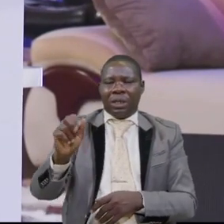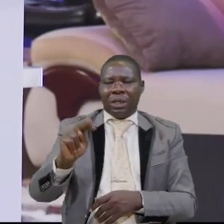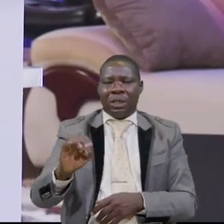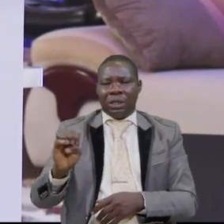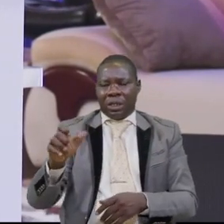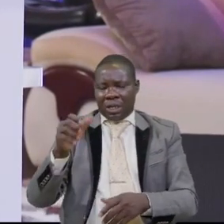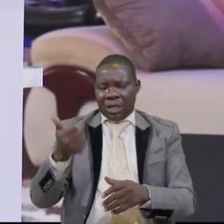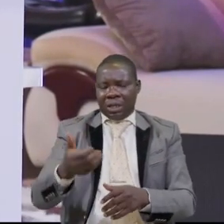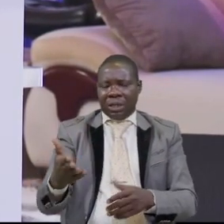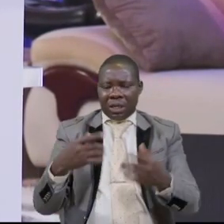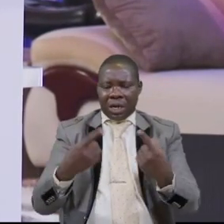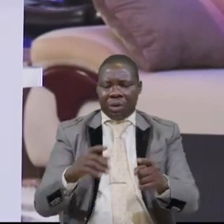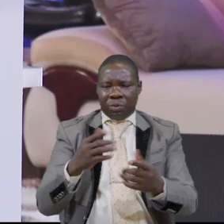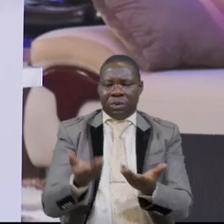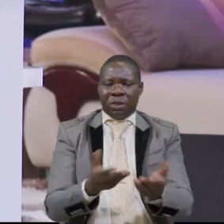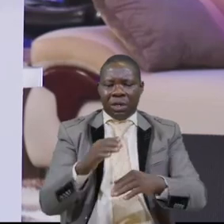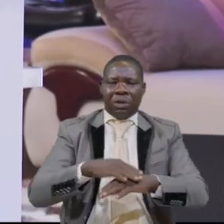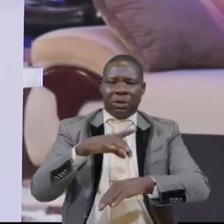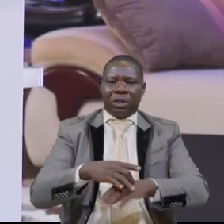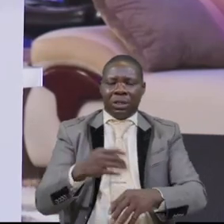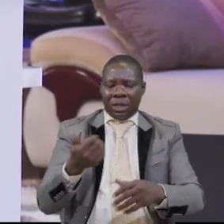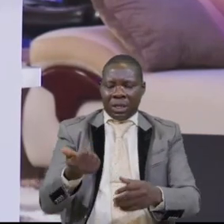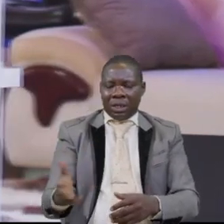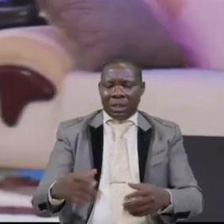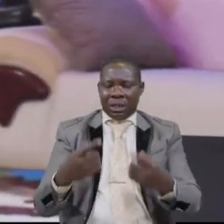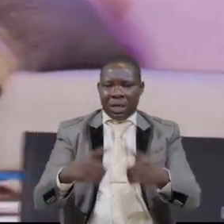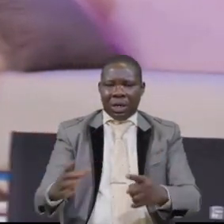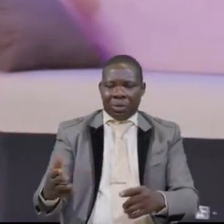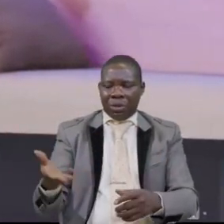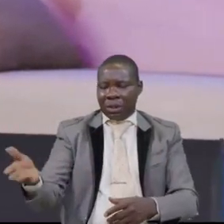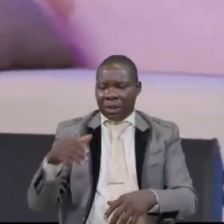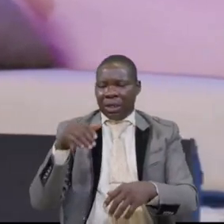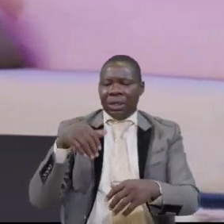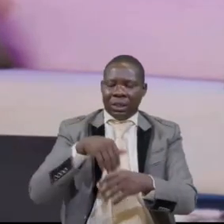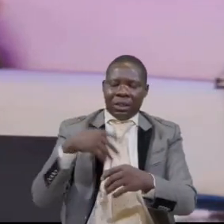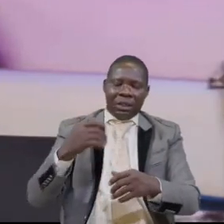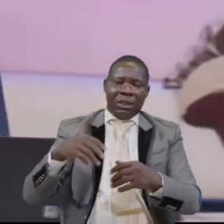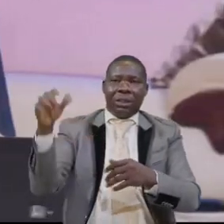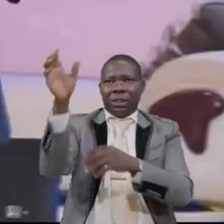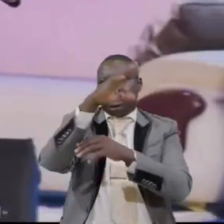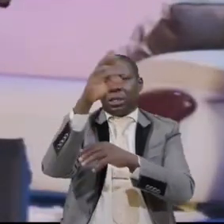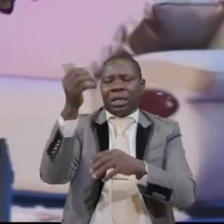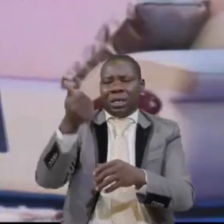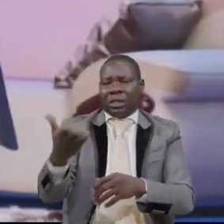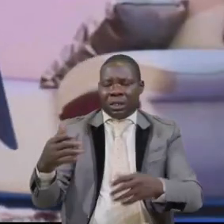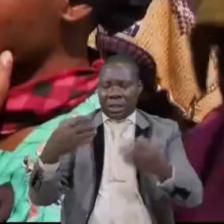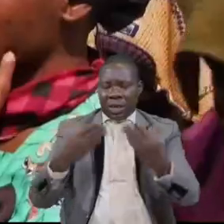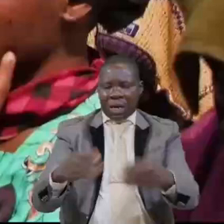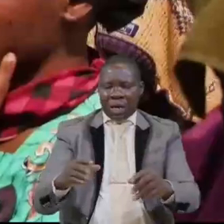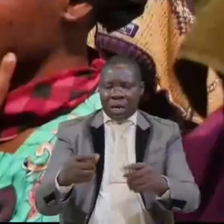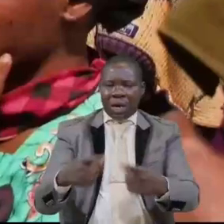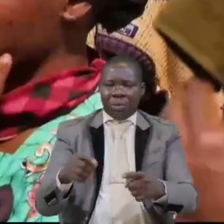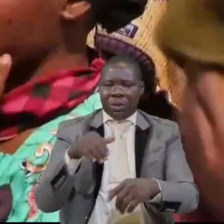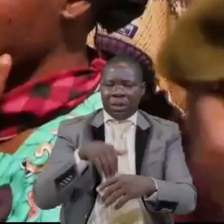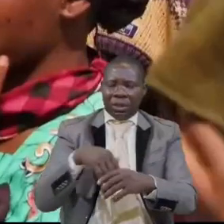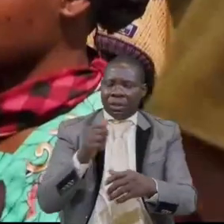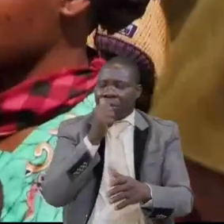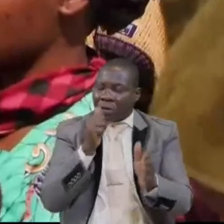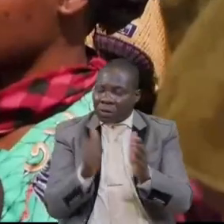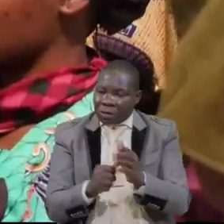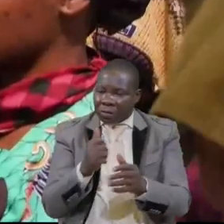terre, tout ce qui arrive là-bas dans les cieux, tout ce qui arrive là-bas dans le secret, dans le